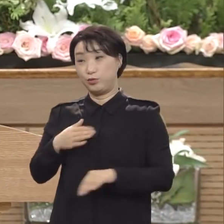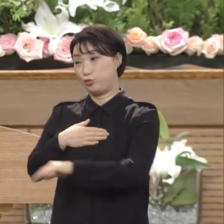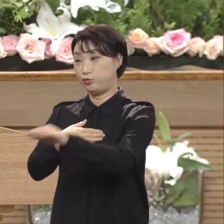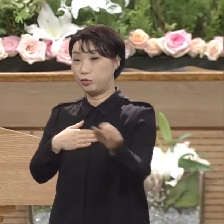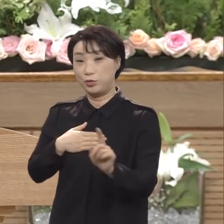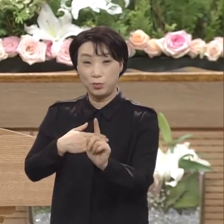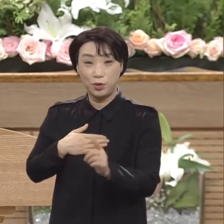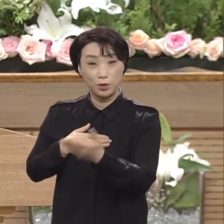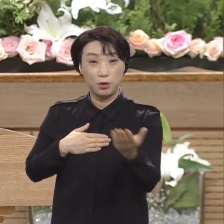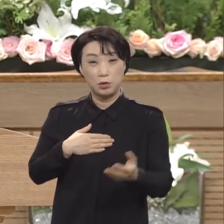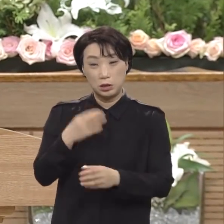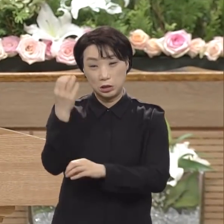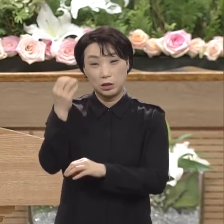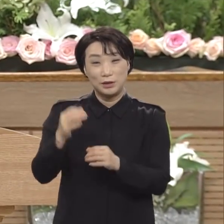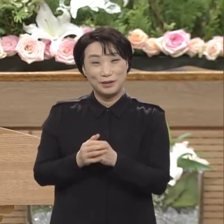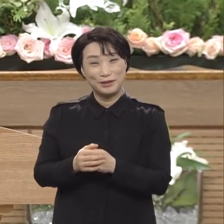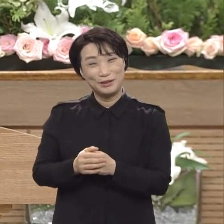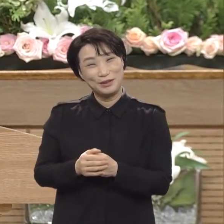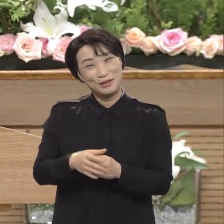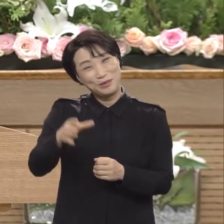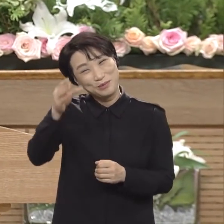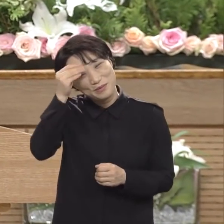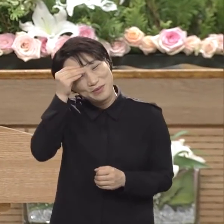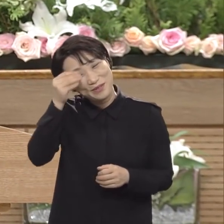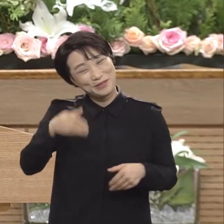우리는 그래도 신용이라도 내야 될 거 아니오.